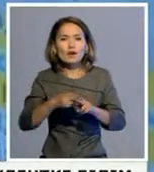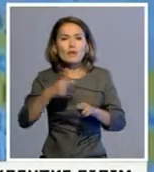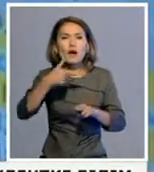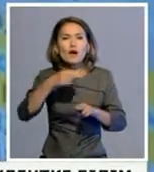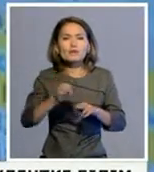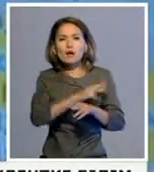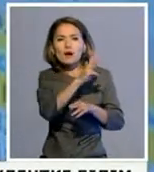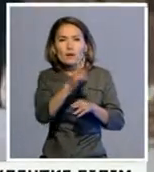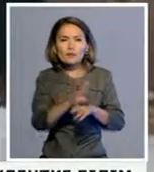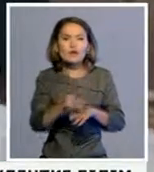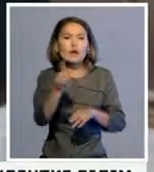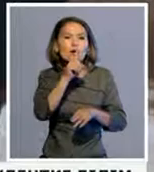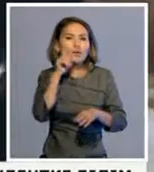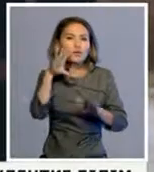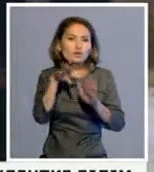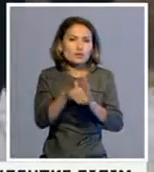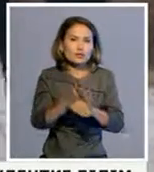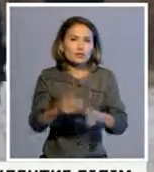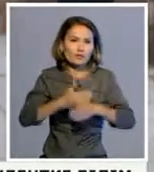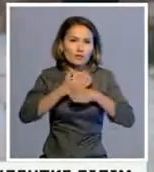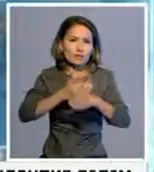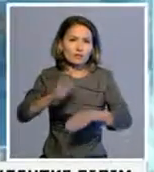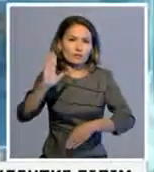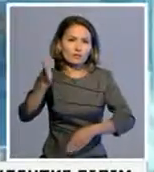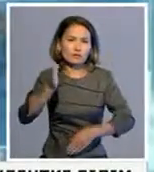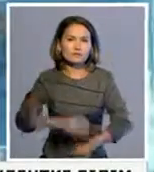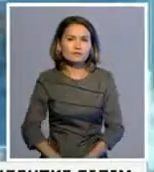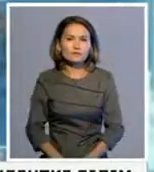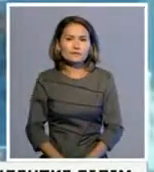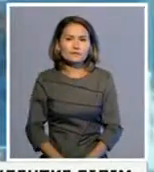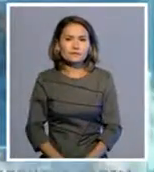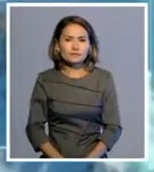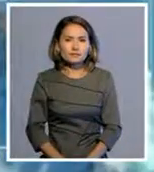отынмен қамтамасыз етуге өз үлесін қосары сөзсіз. Айгерім Мусина, Ерболат Қуанышев, ұлттық арна.